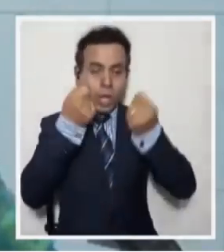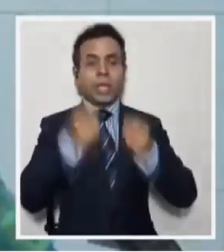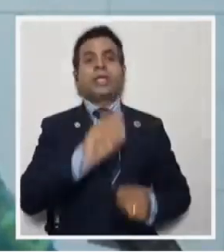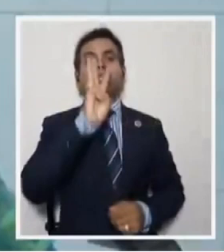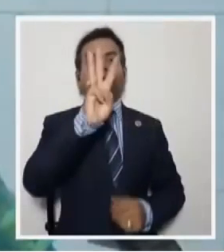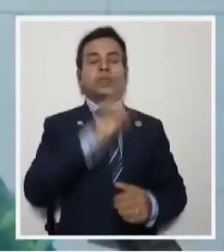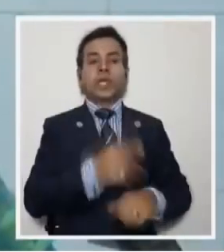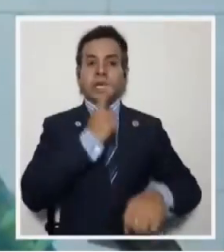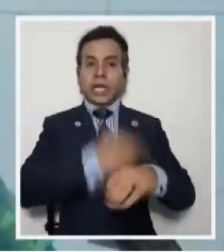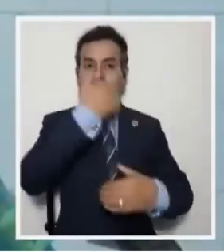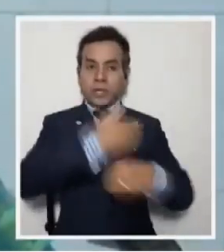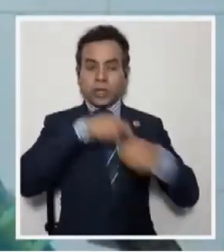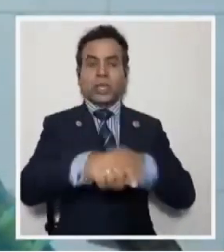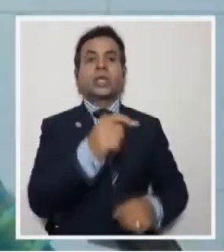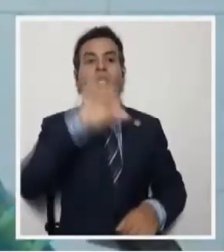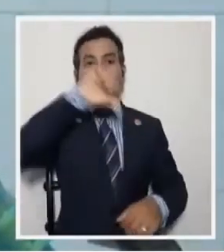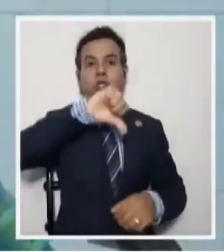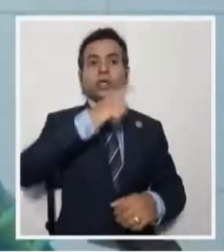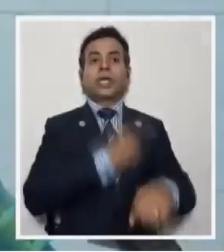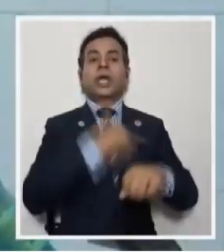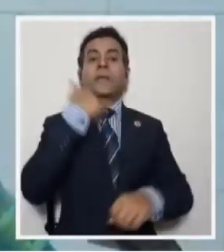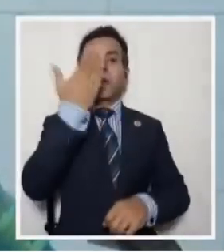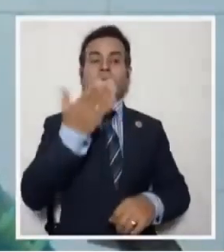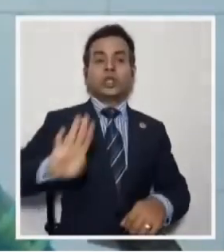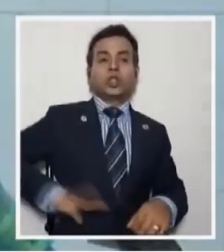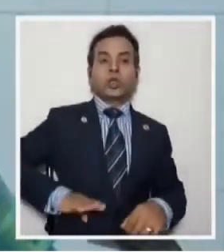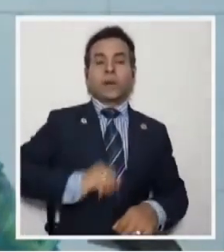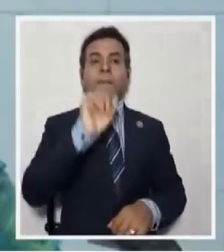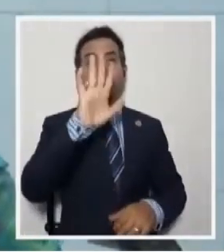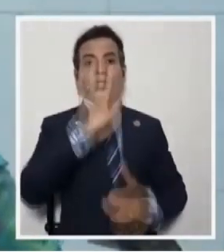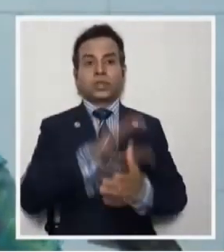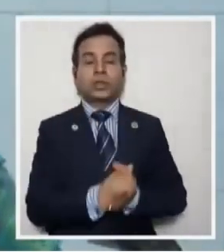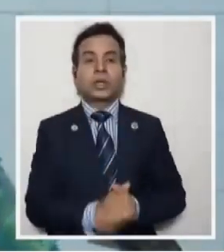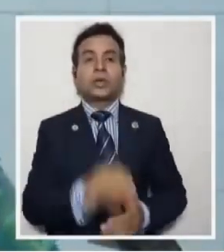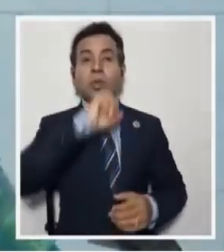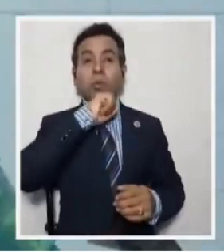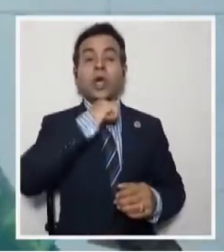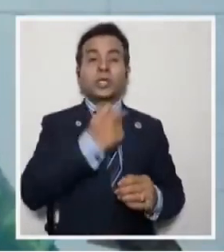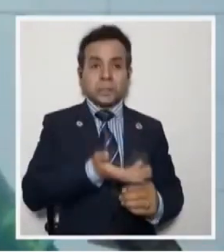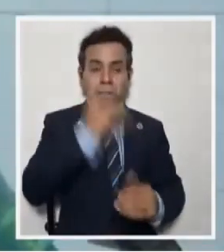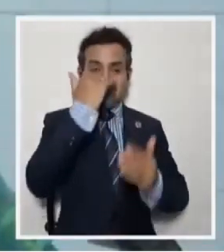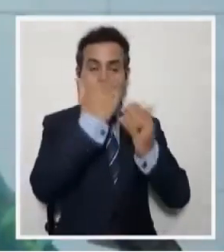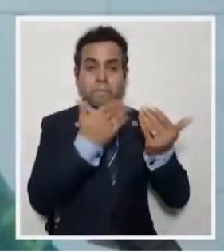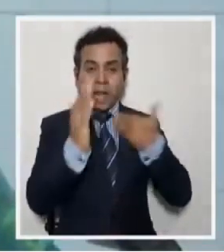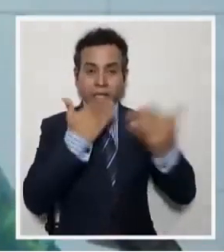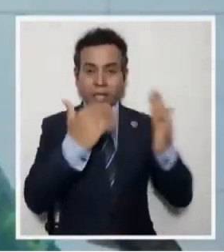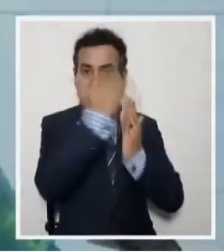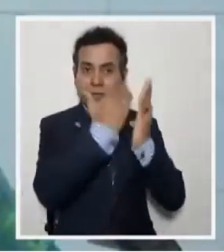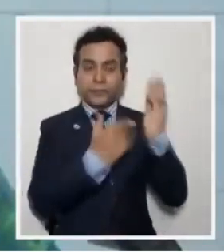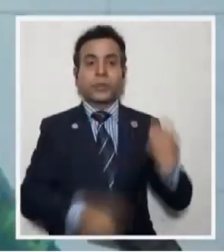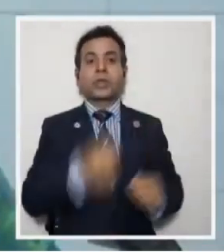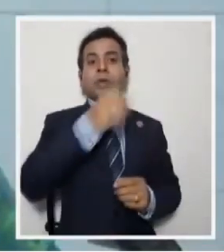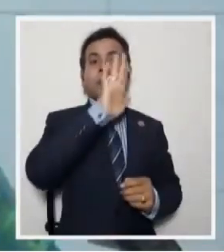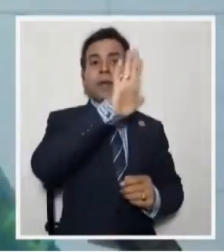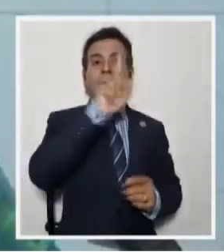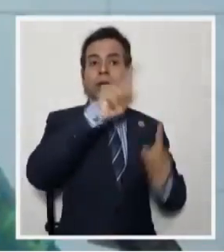5 জন। এবং বয়স ভিত্তিক বিশ্লেষণে আমরা দেখছি যে 51 থেকে 60 বছরের মধ্যে 5 জন, 41 থেকে 50 বছরের মধ্যে